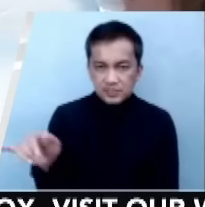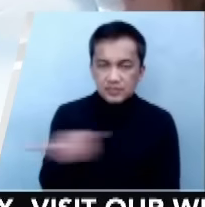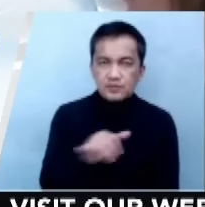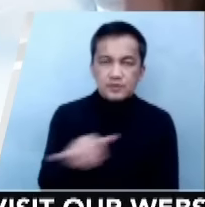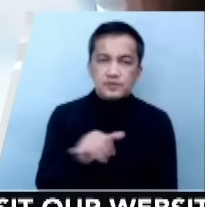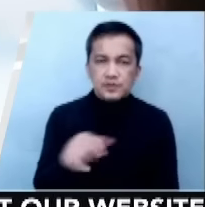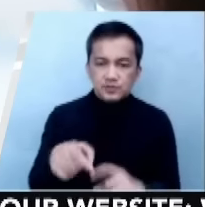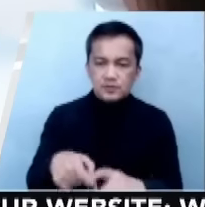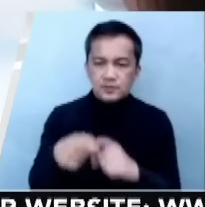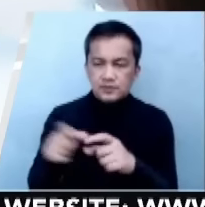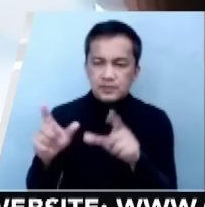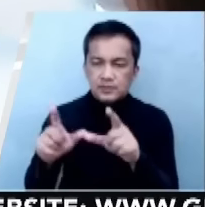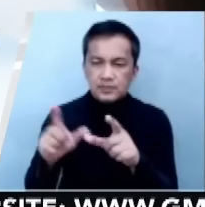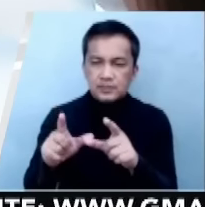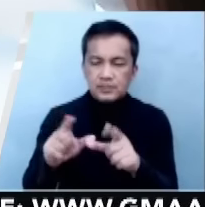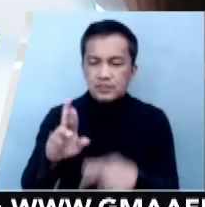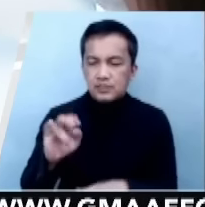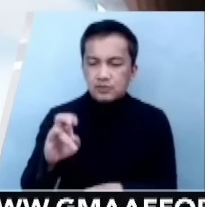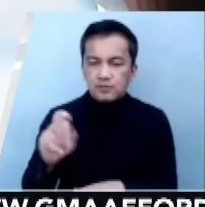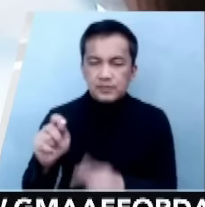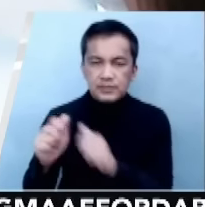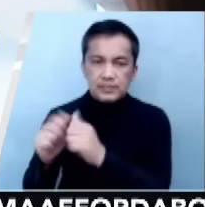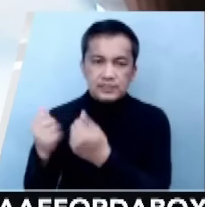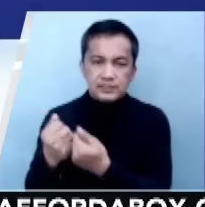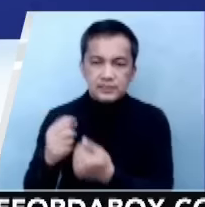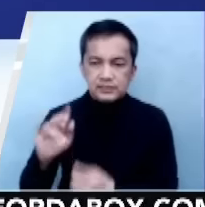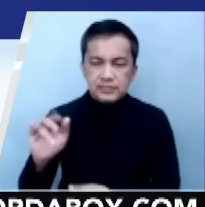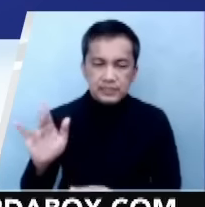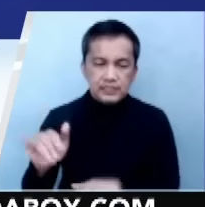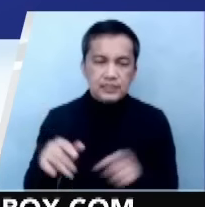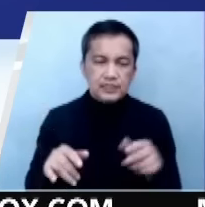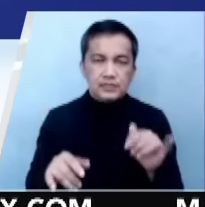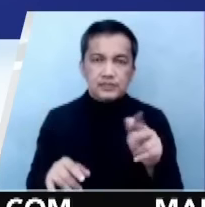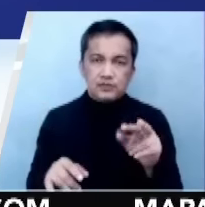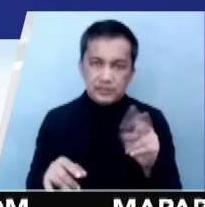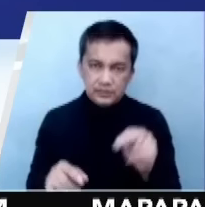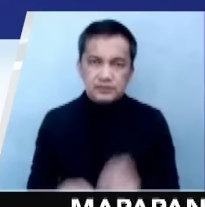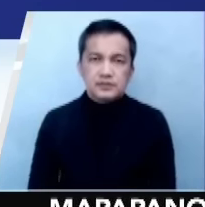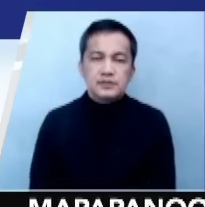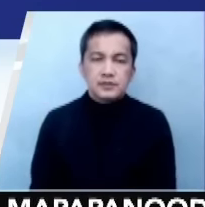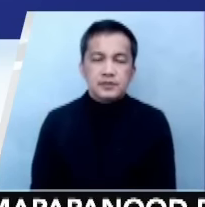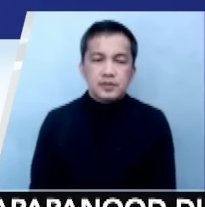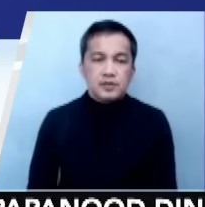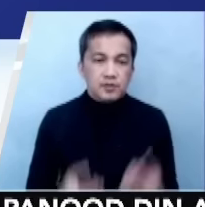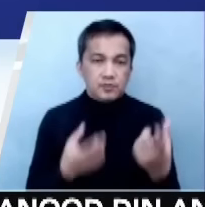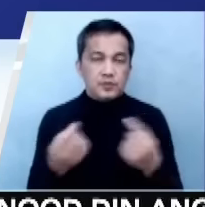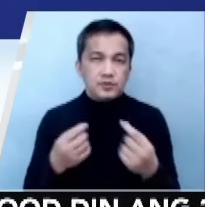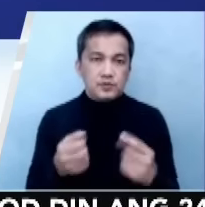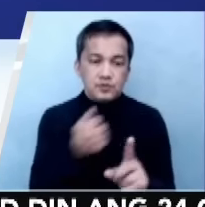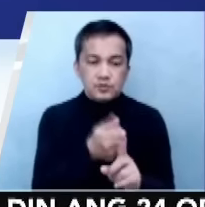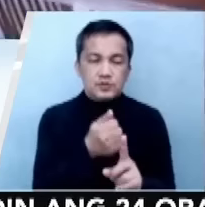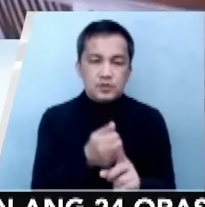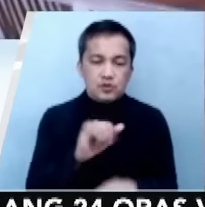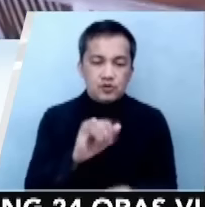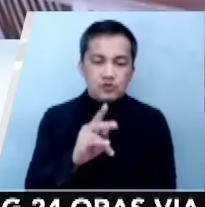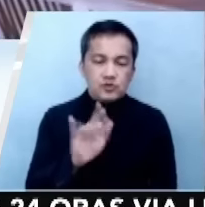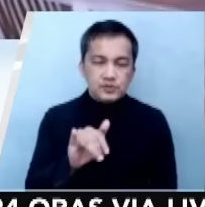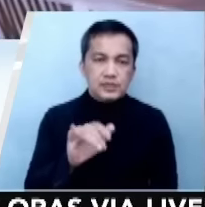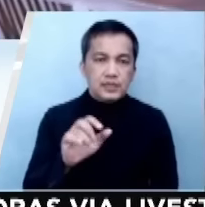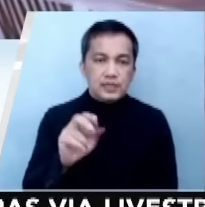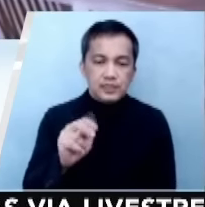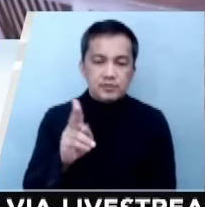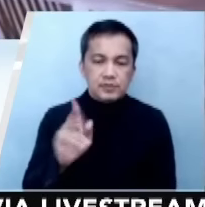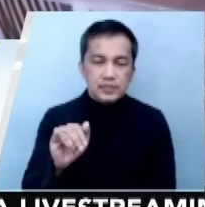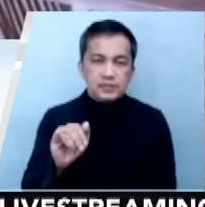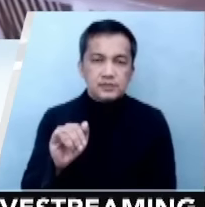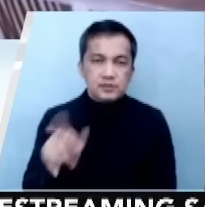ng recruitment agencies nila Jelin at Riolin. Magsasagawa raw ng sariling autopsy ang NBI sa oras na makauwi